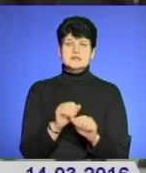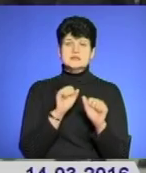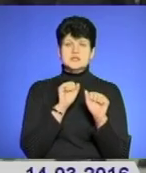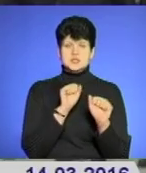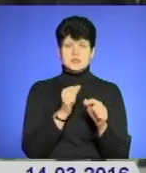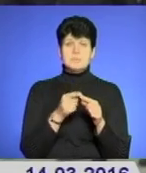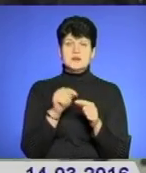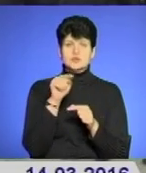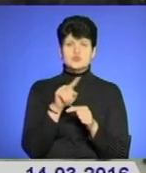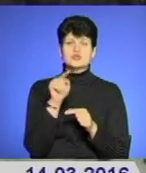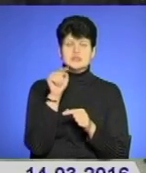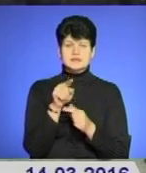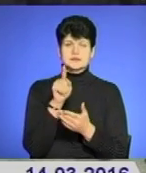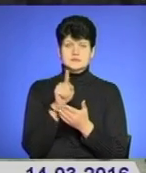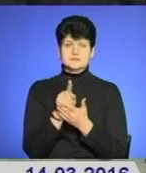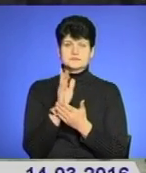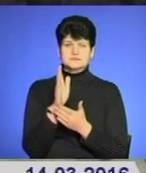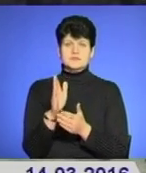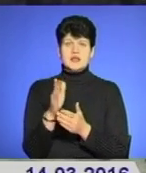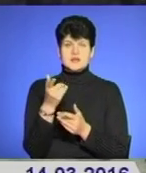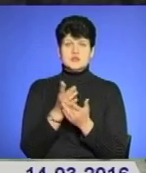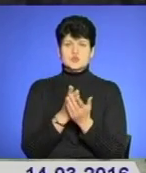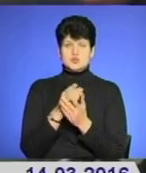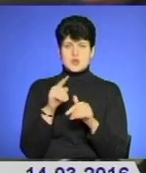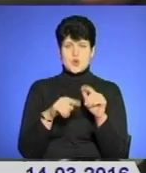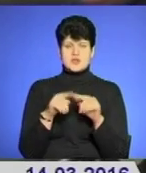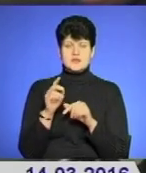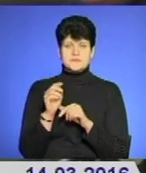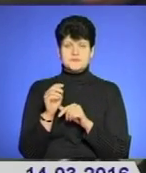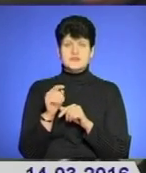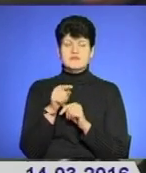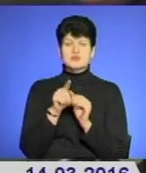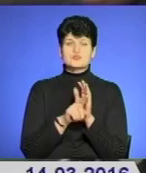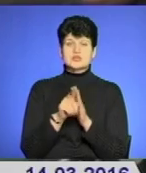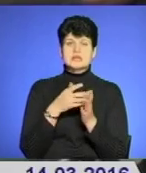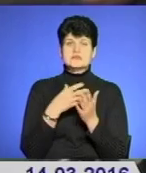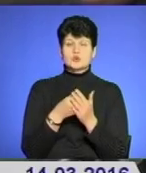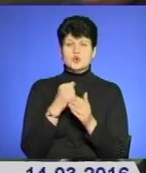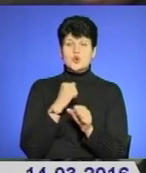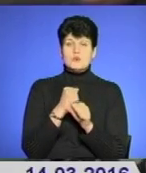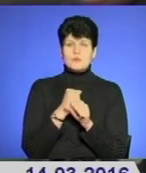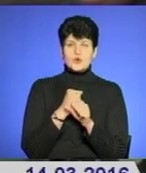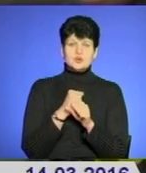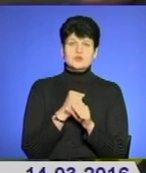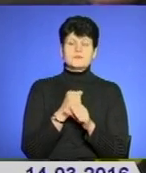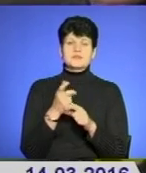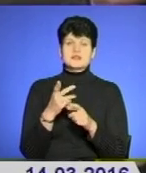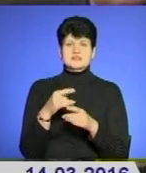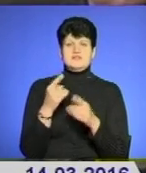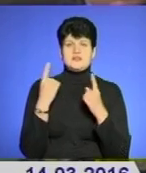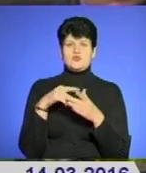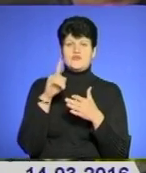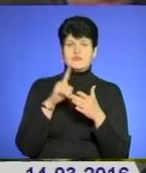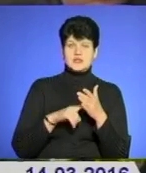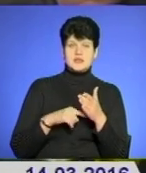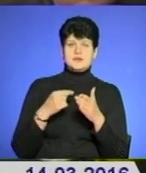Защитниками, потому что так положено, а не служат родине. Вы начинаете свою работу с надзвичайно высокого уровня доверия и поддержки